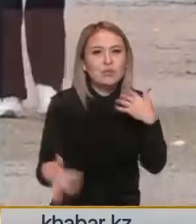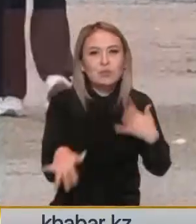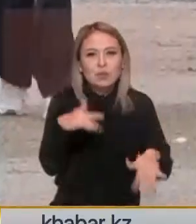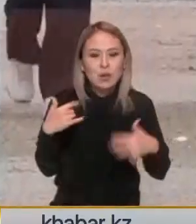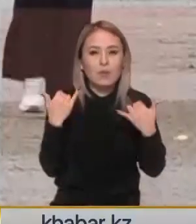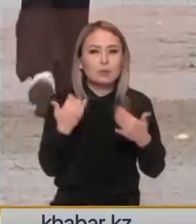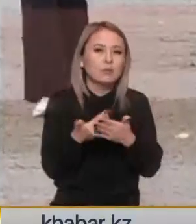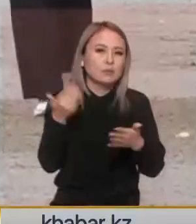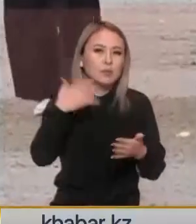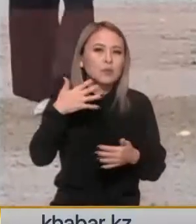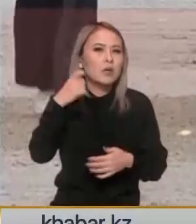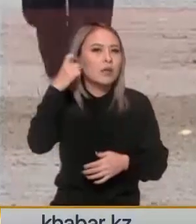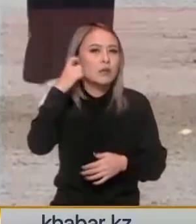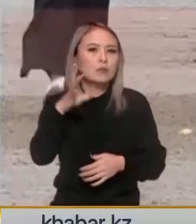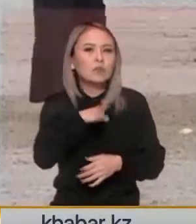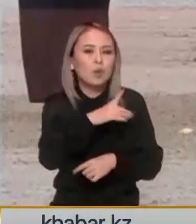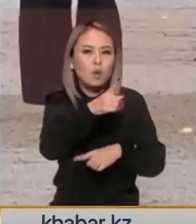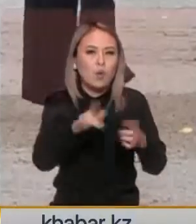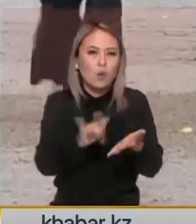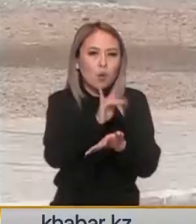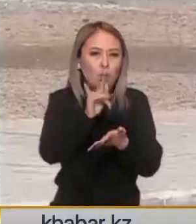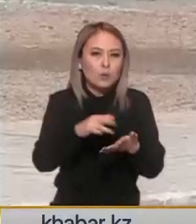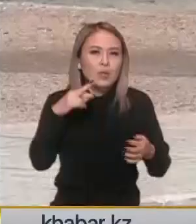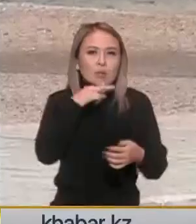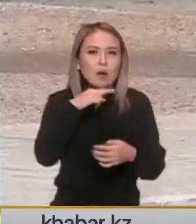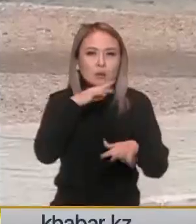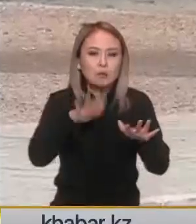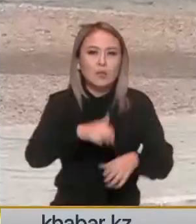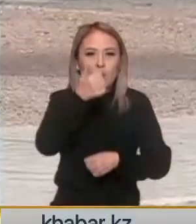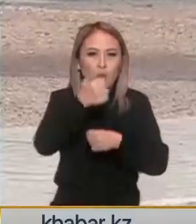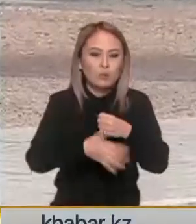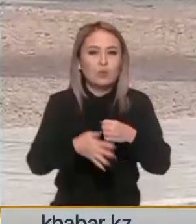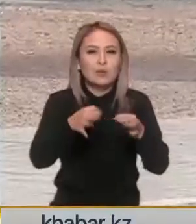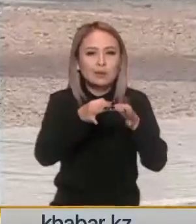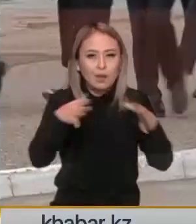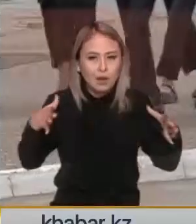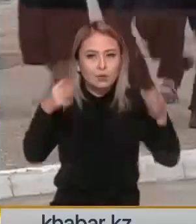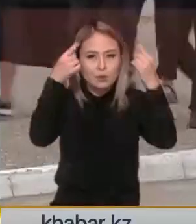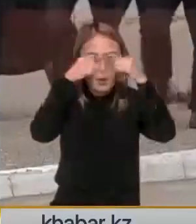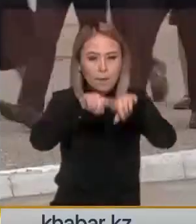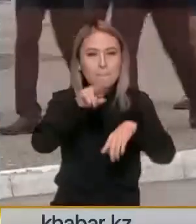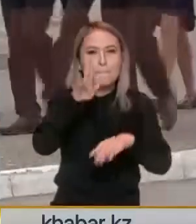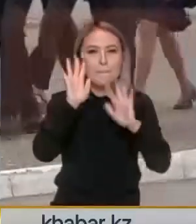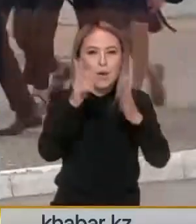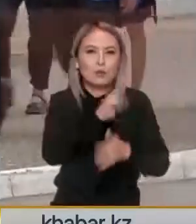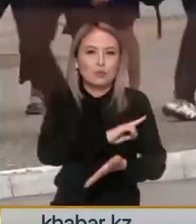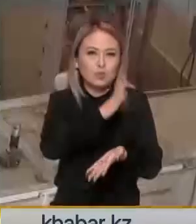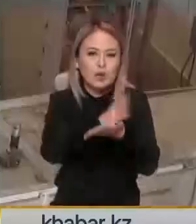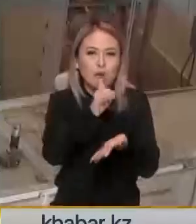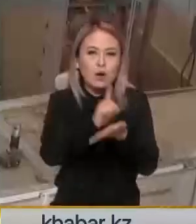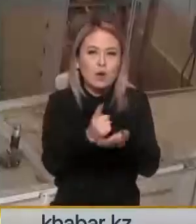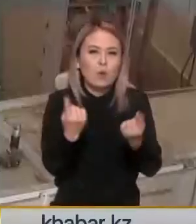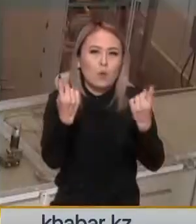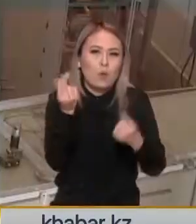осыдан жарты ғасыр бұрын қаланған қалада. Қазір еліміздің ұлттық ядролық орталығы, ядролық технологиялар паркі жұмыс істеп тұр. Ірі салық